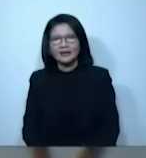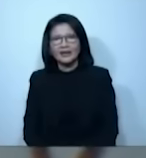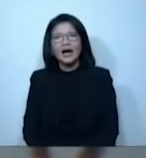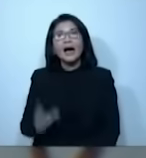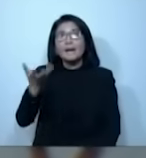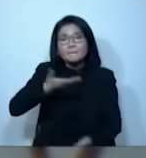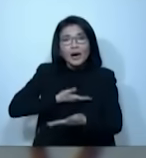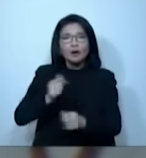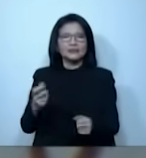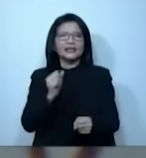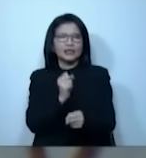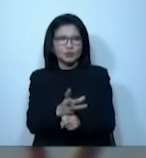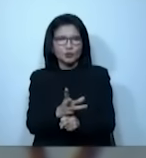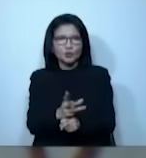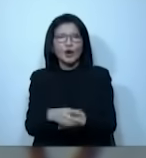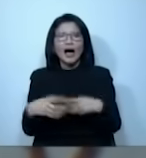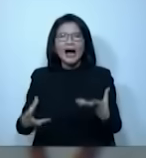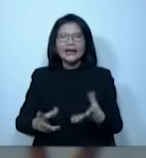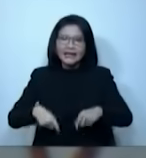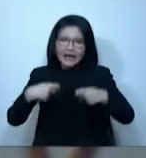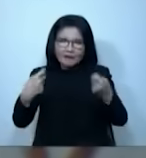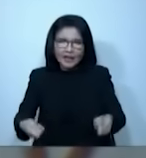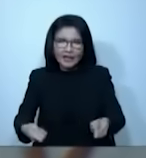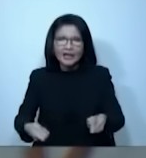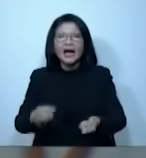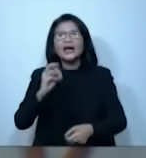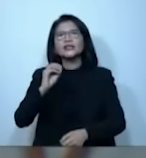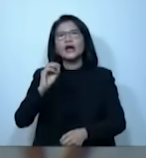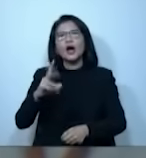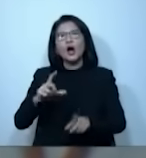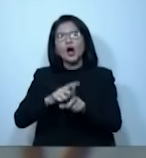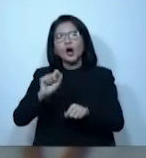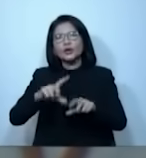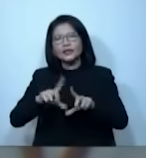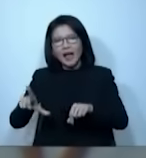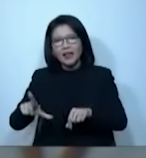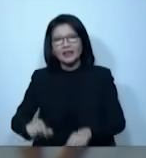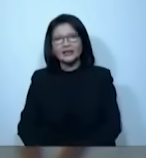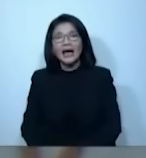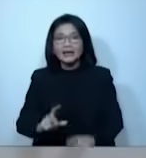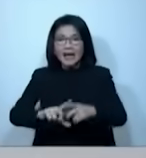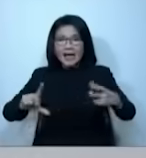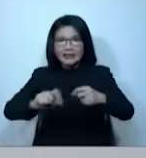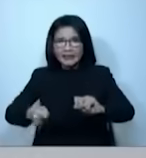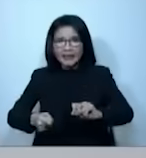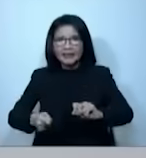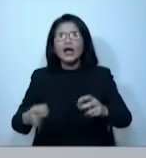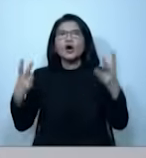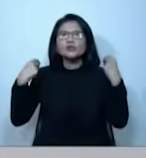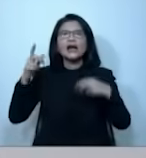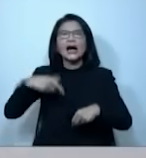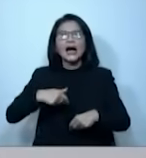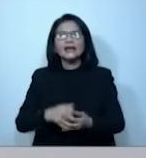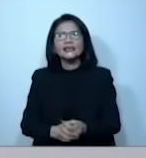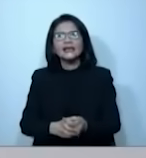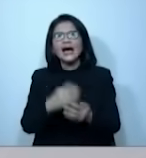mau masuk jadi guru ordal mau daftar sekolah ada ordal mauat tiket untuk konser ada ordal